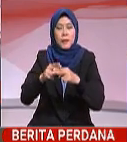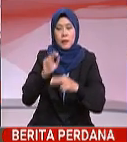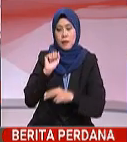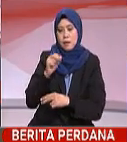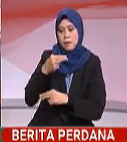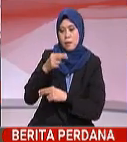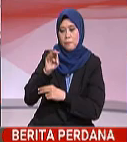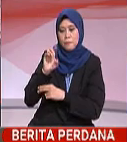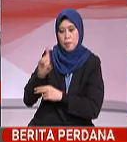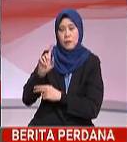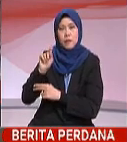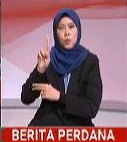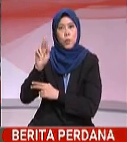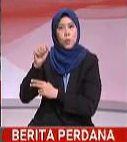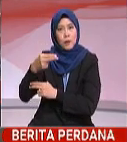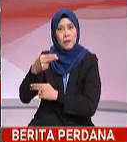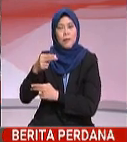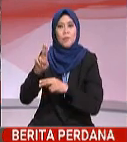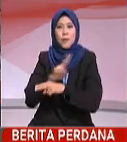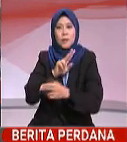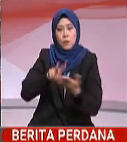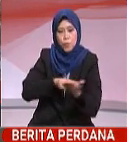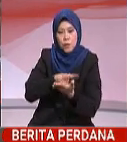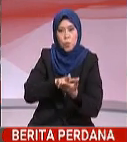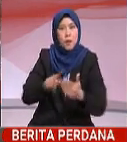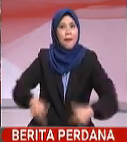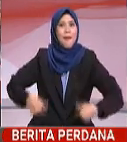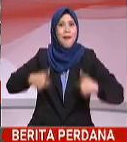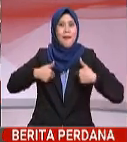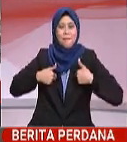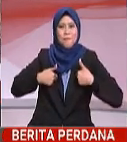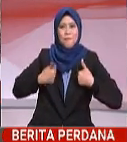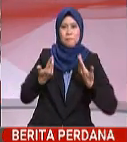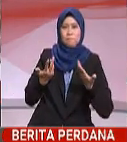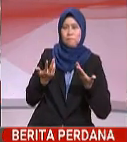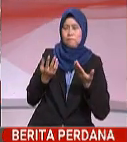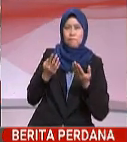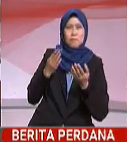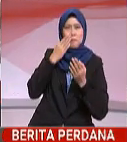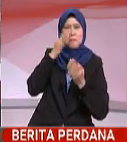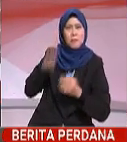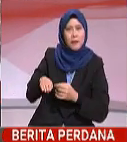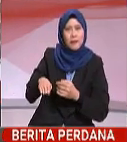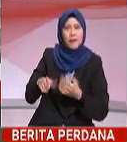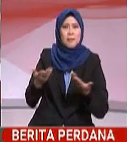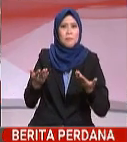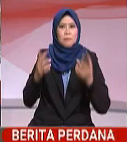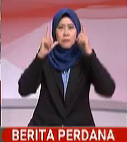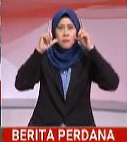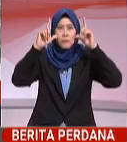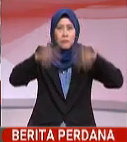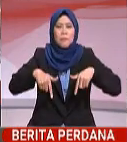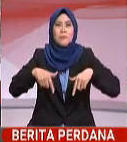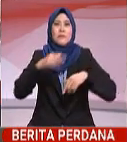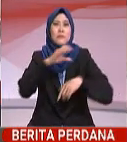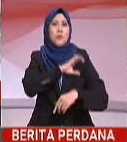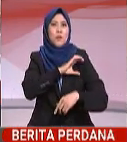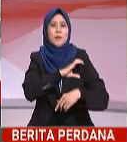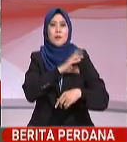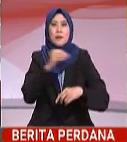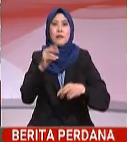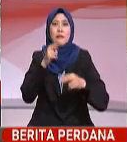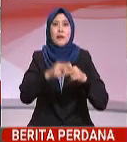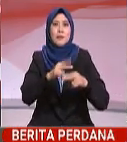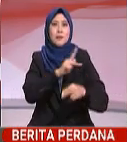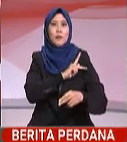Tuah dan memulakan video secara langsung yang jelek sifatnya untuk memalukan PDRM dan nama